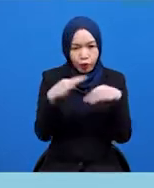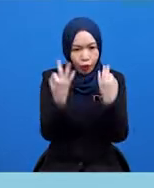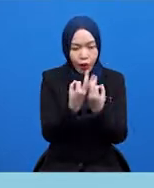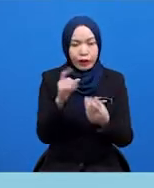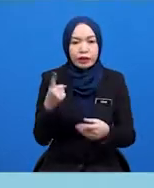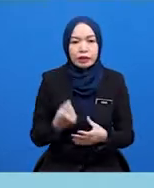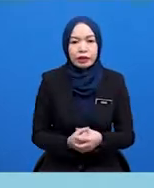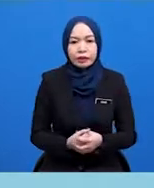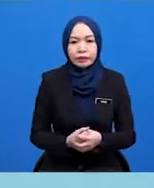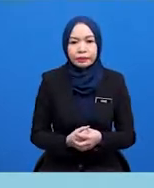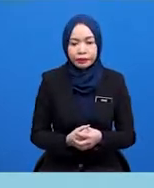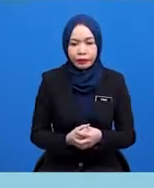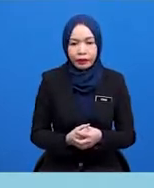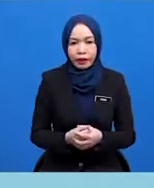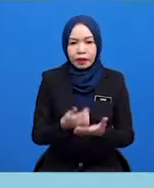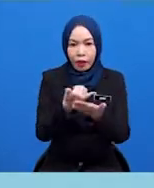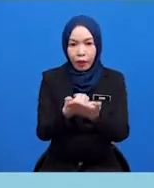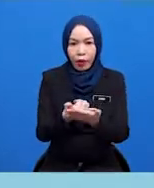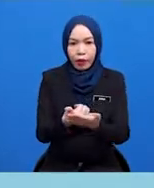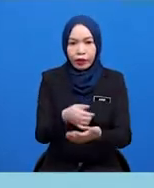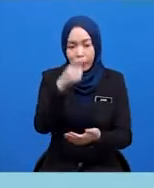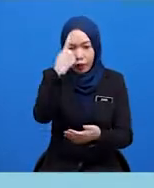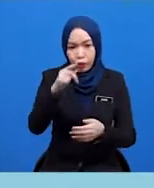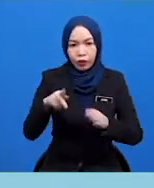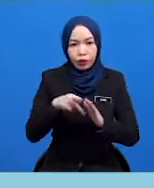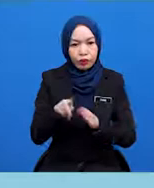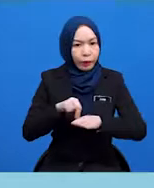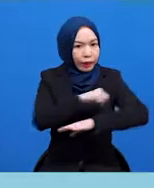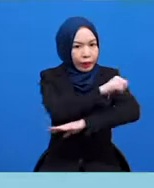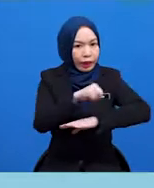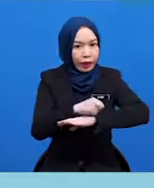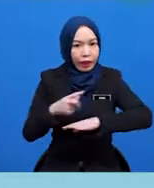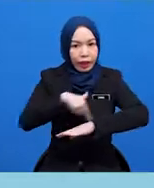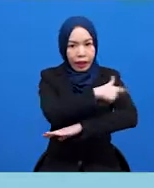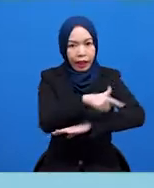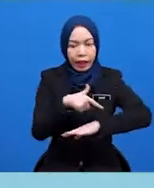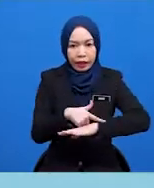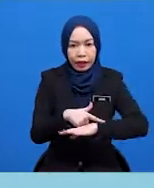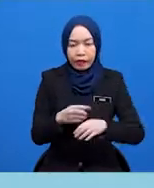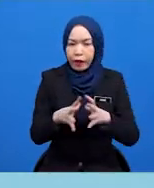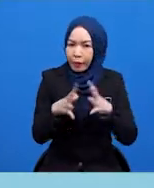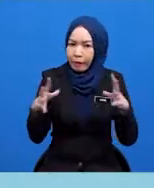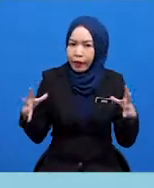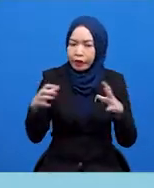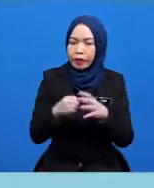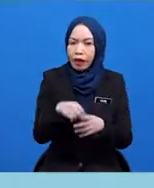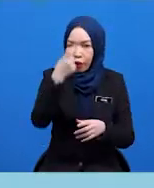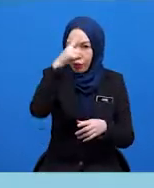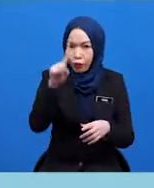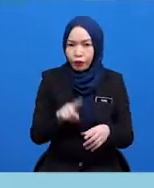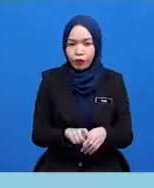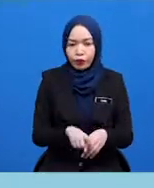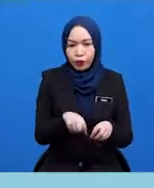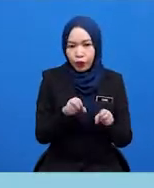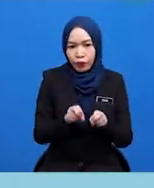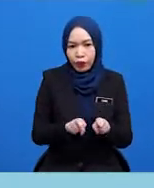modal. Pertanian ladang memerlukan modal yang banyak bagi menguruskan dari peringkat penanaman hingga ke